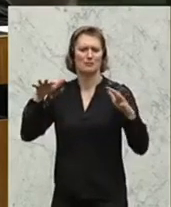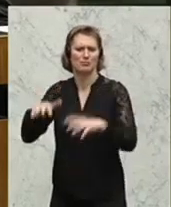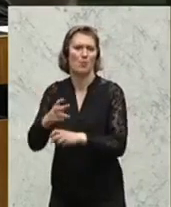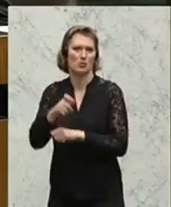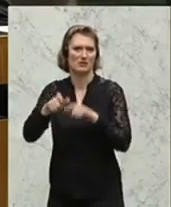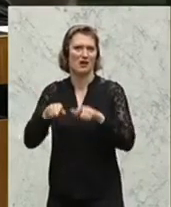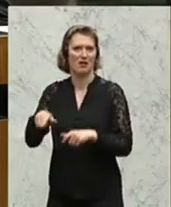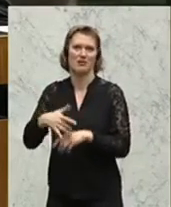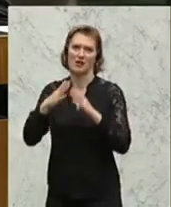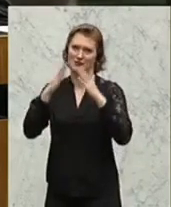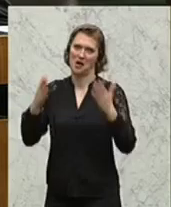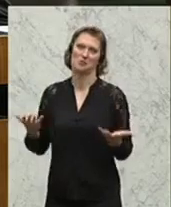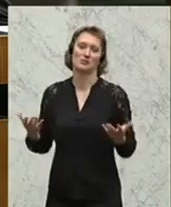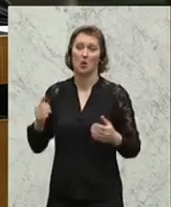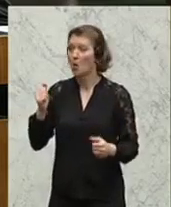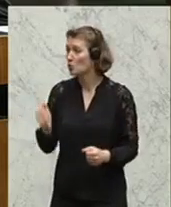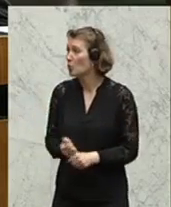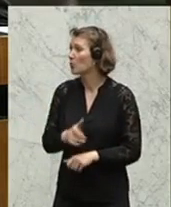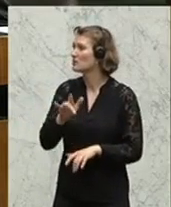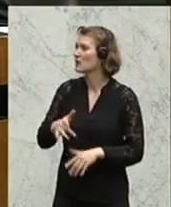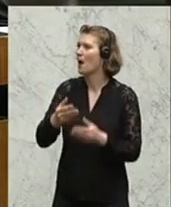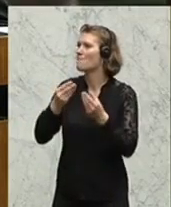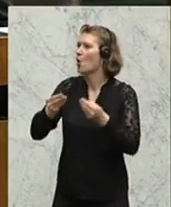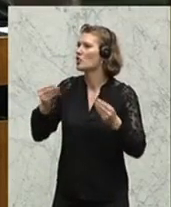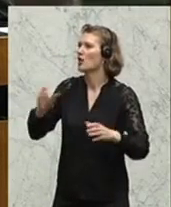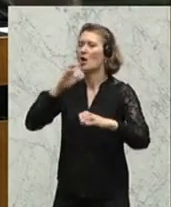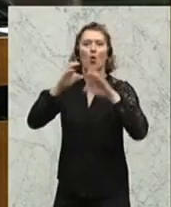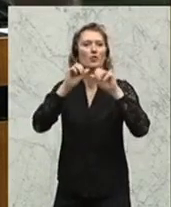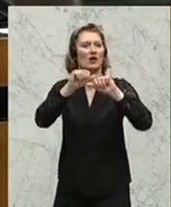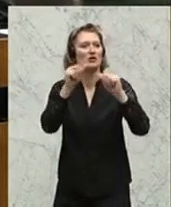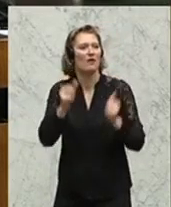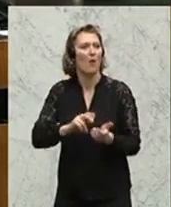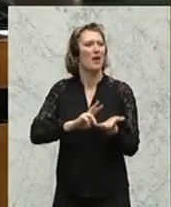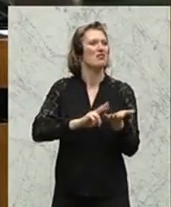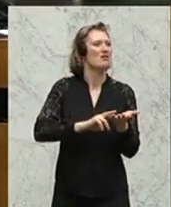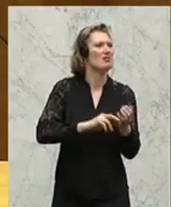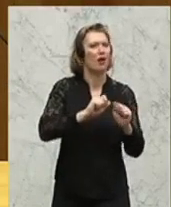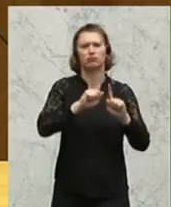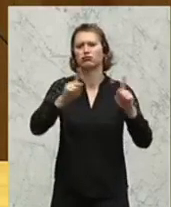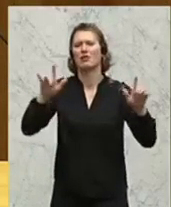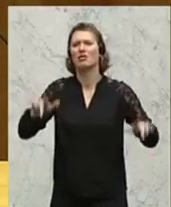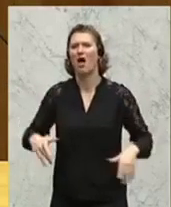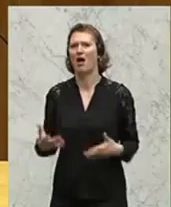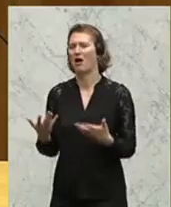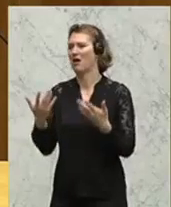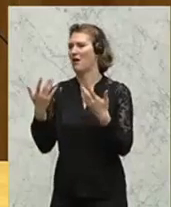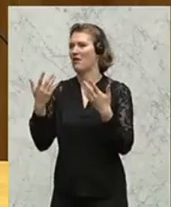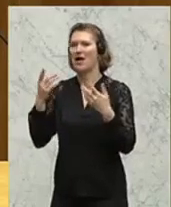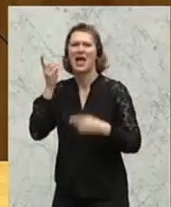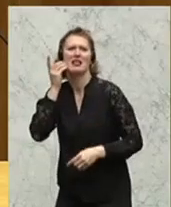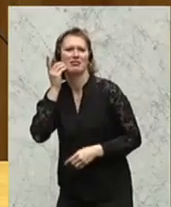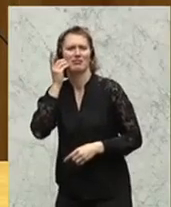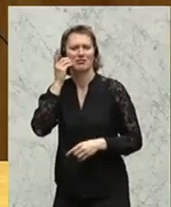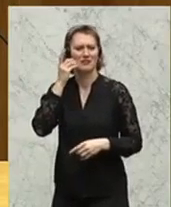und Österreicher. Und das trotz moderner Kommunikationsformen wie Digitalisierung und wie